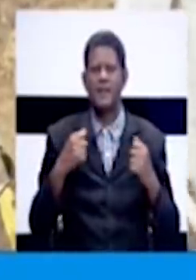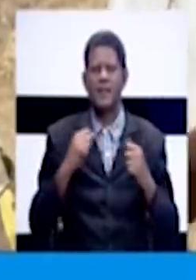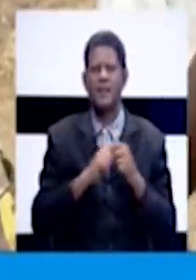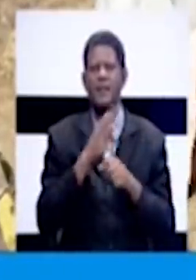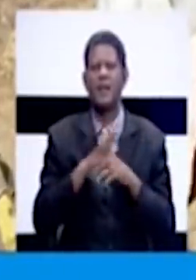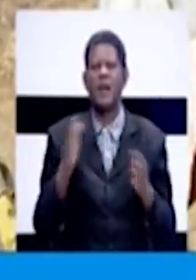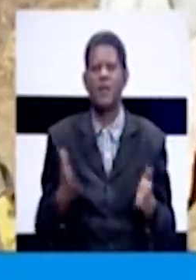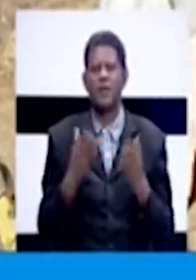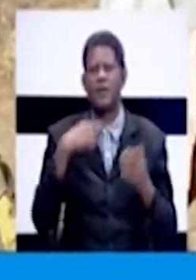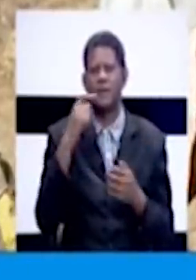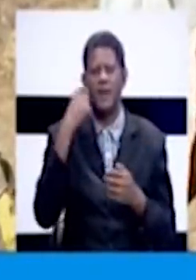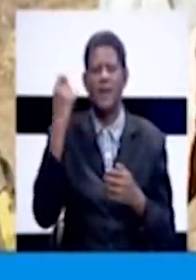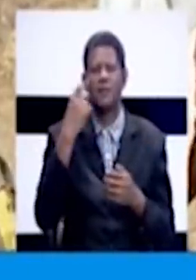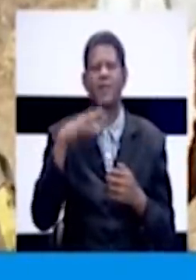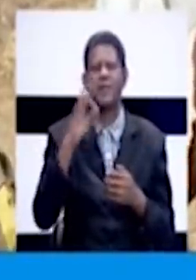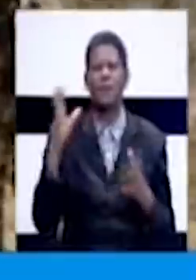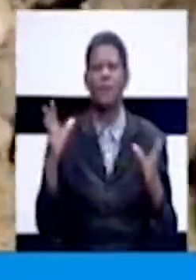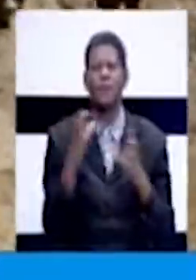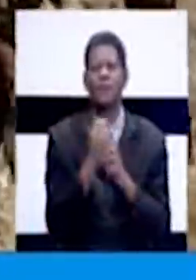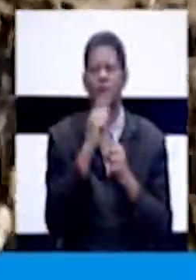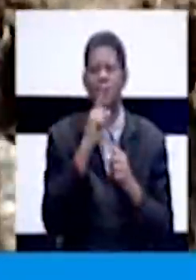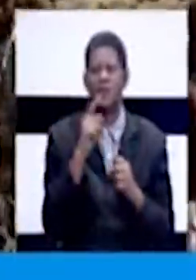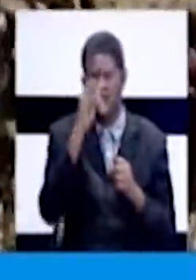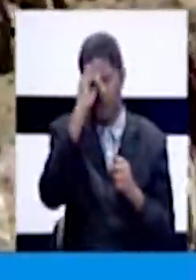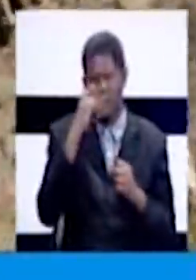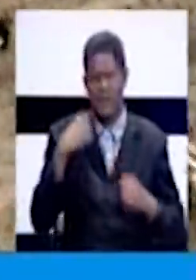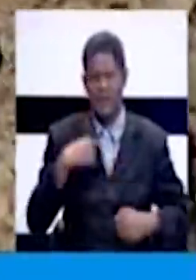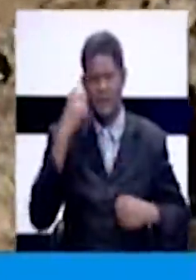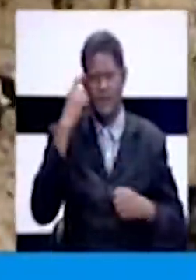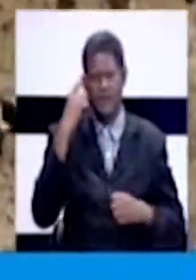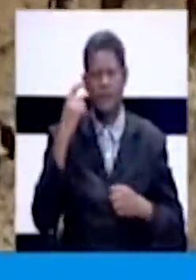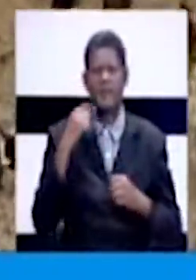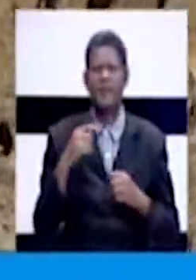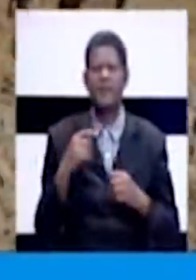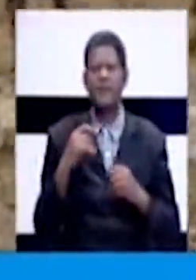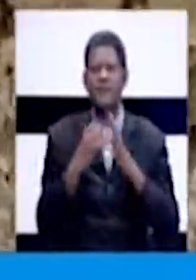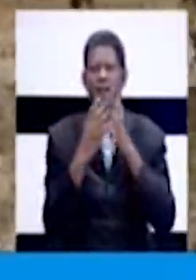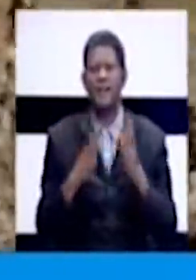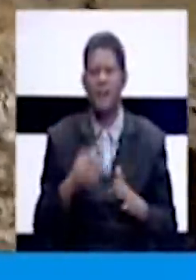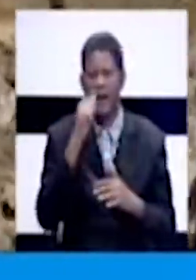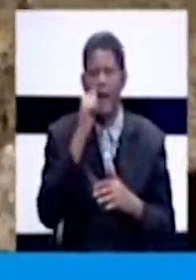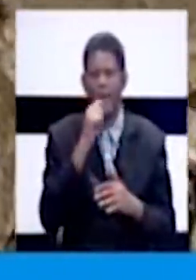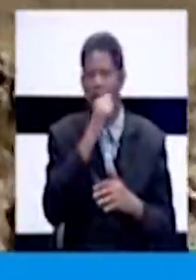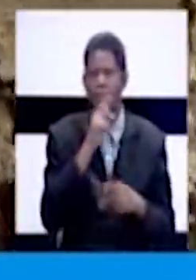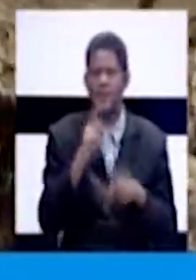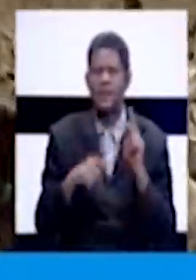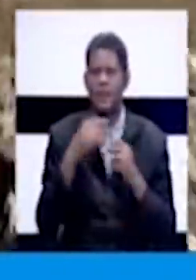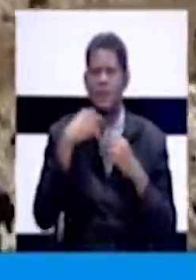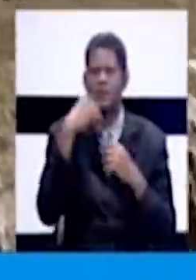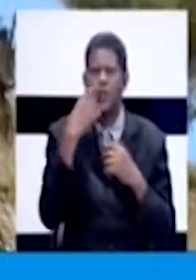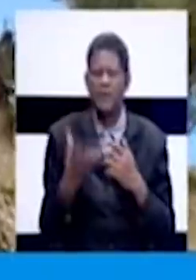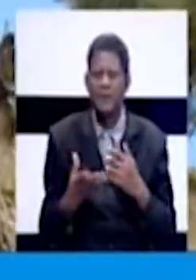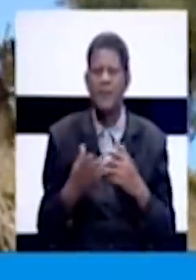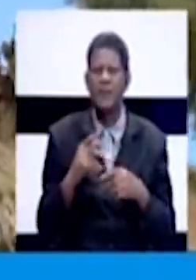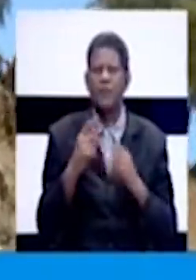ዝኽእል ዓወት ይርከበሉ ይሕፈስ እዩ ዘለዉ ጅግና ሓይሊ ሰራዊት ትግራይ ፋሽሽታዊ ስርዓት ኣብይን ብህዝቢ ዝተተፍአ ውልቀ